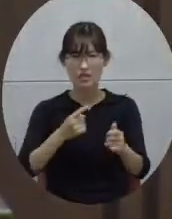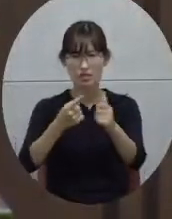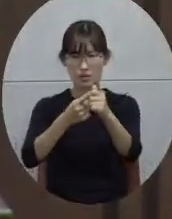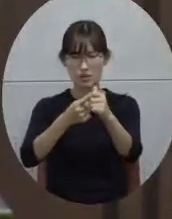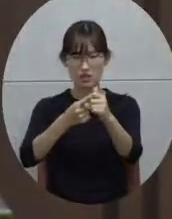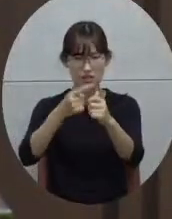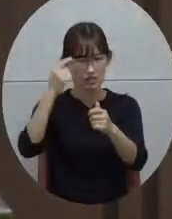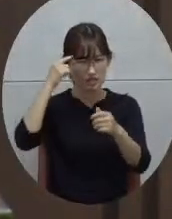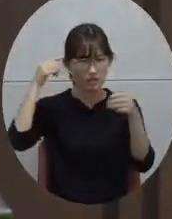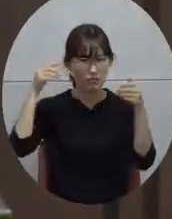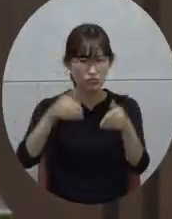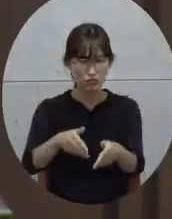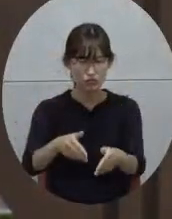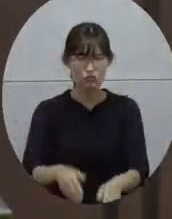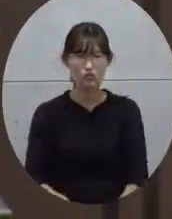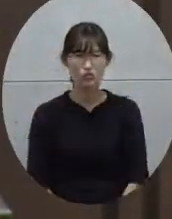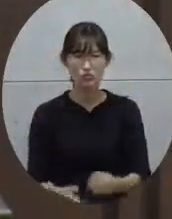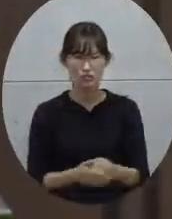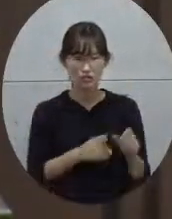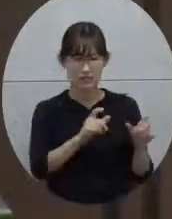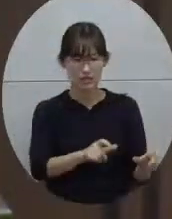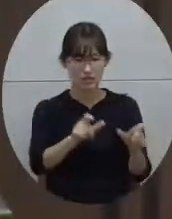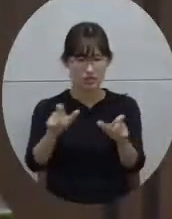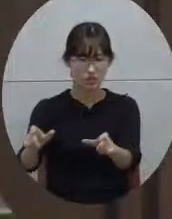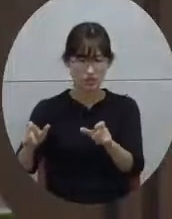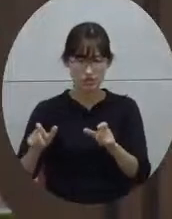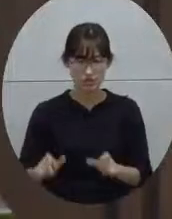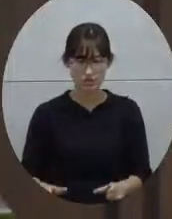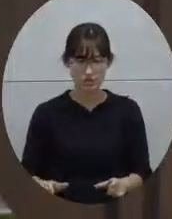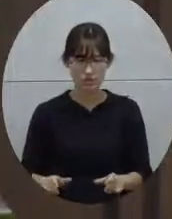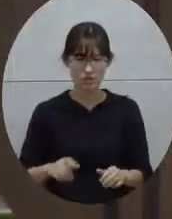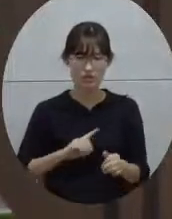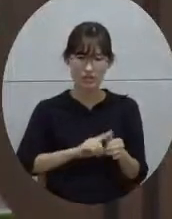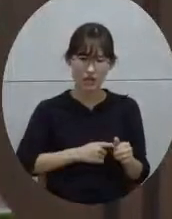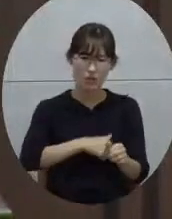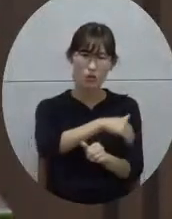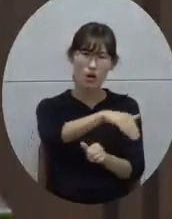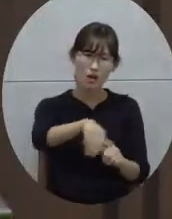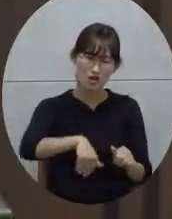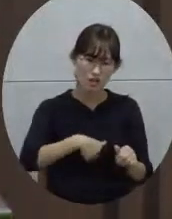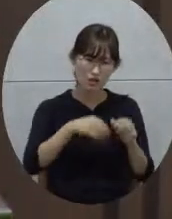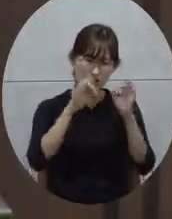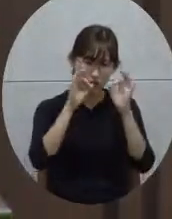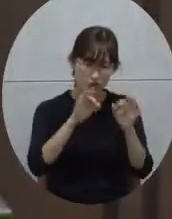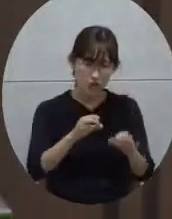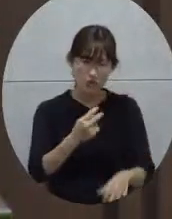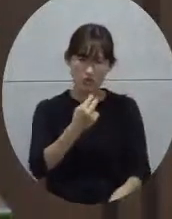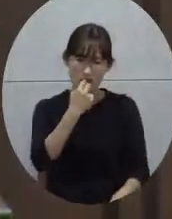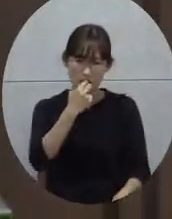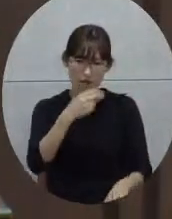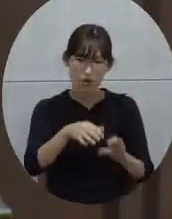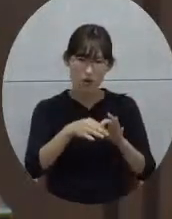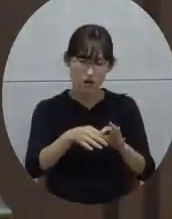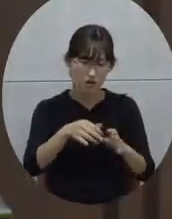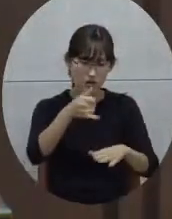지역별 차별화된 공간을 가꾸고 경제 환경을 조성하며 생명 농업을